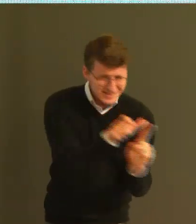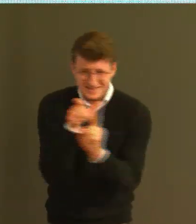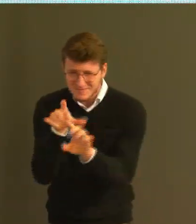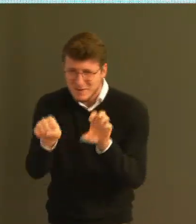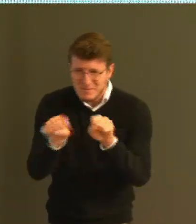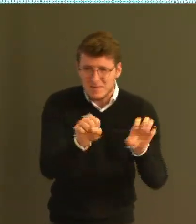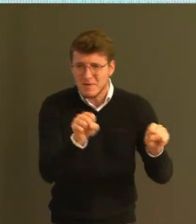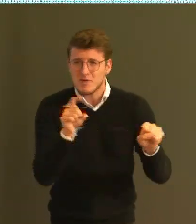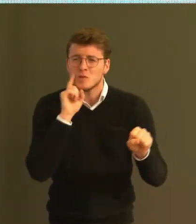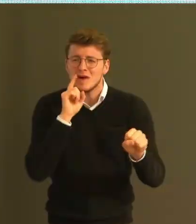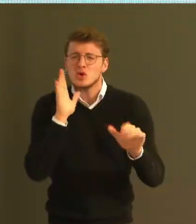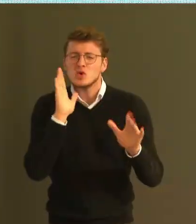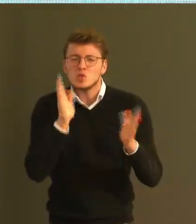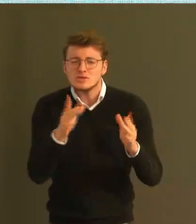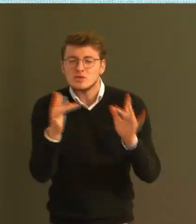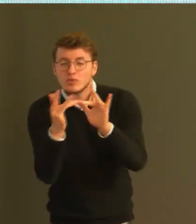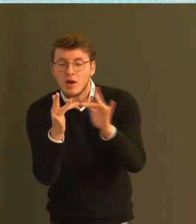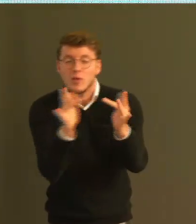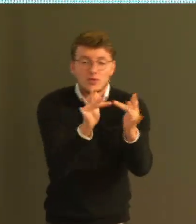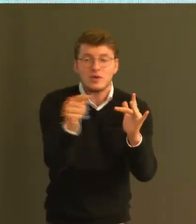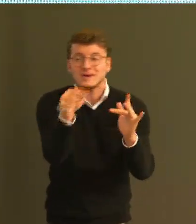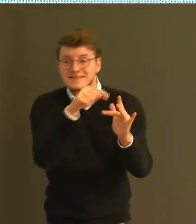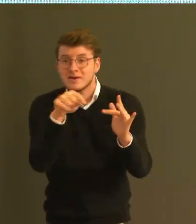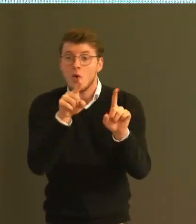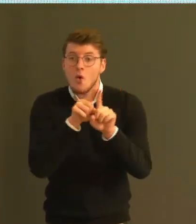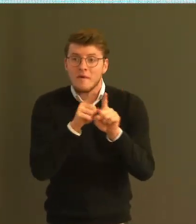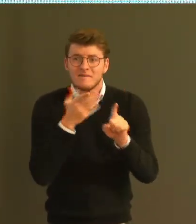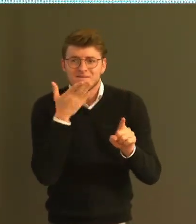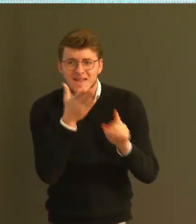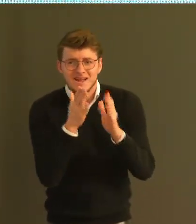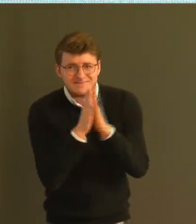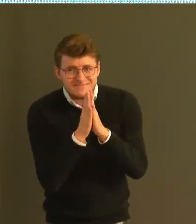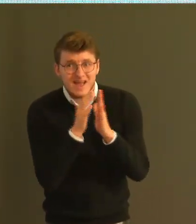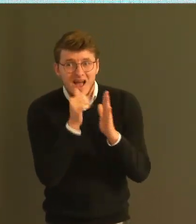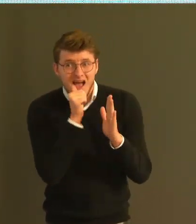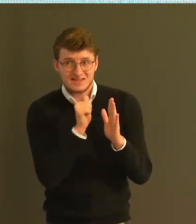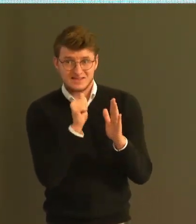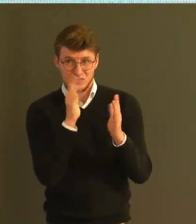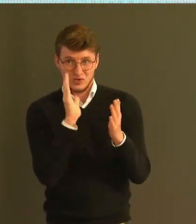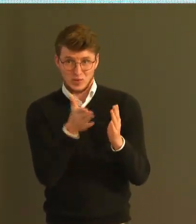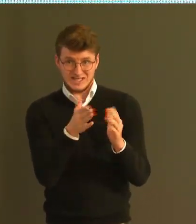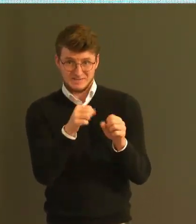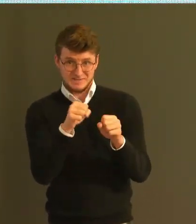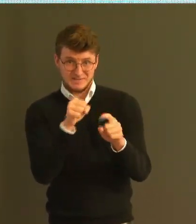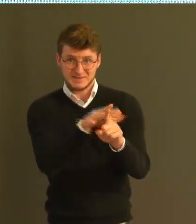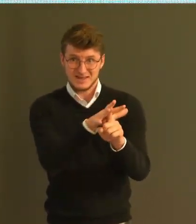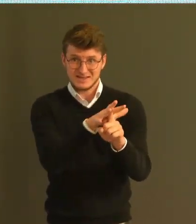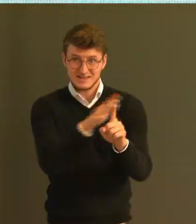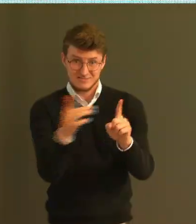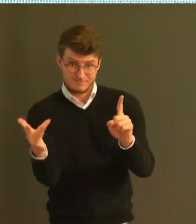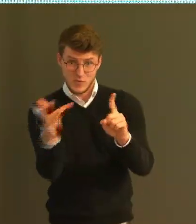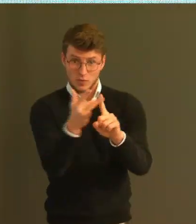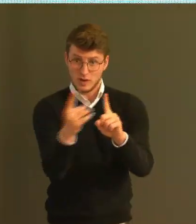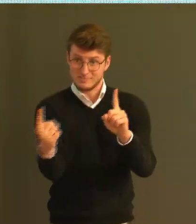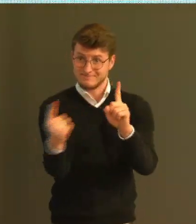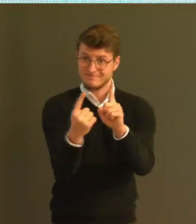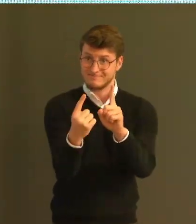notre frère d'andy contact aussi un touch été isolée mais dix phases pro b un livre lockdown un